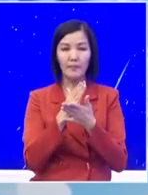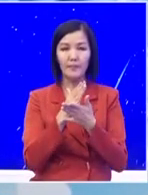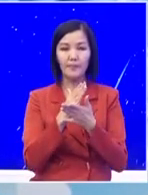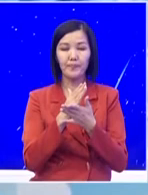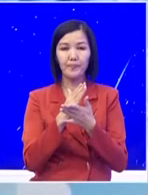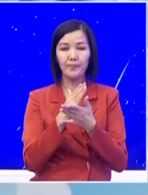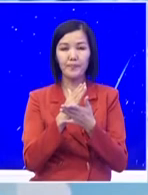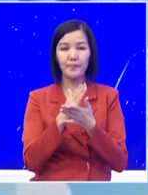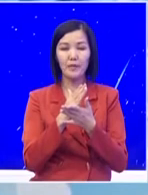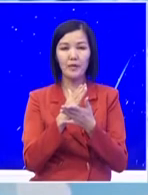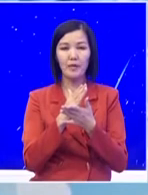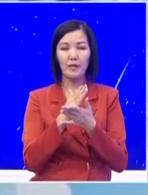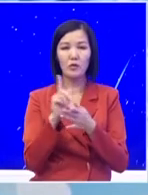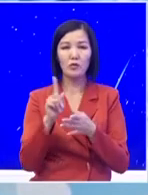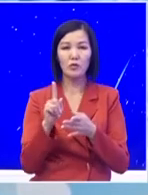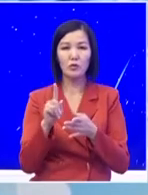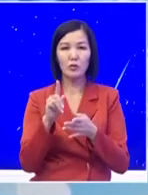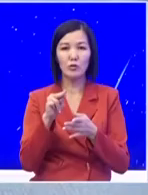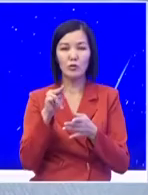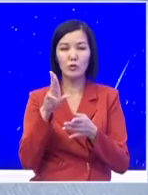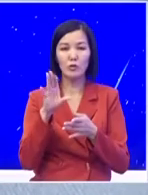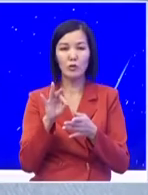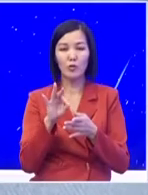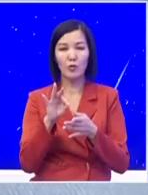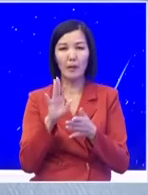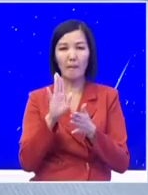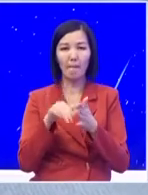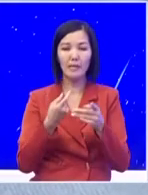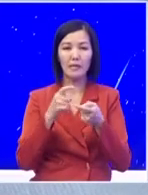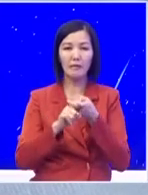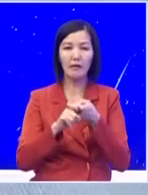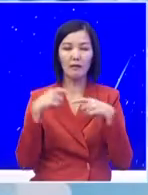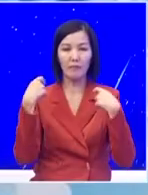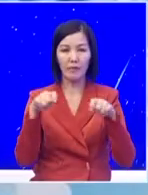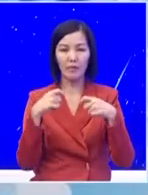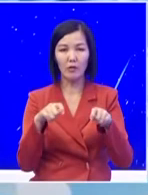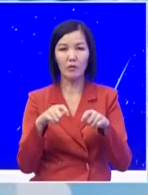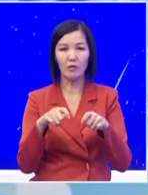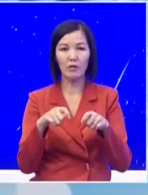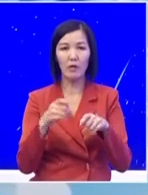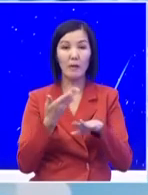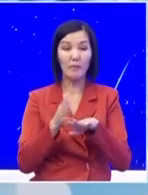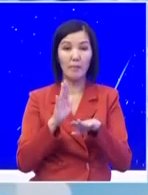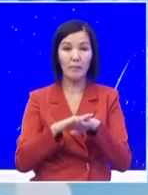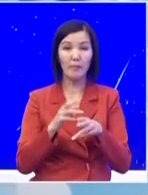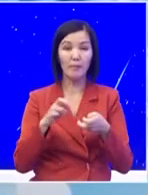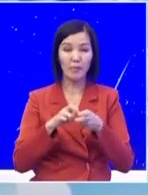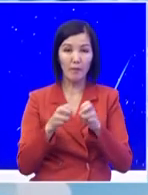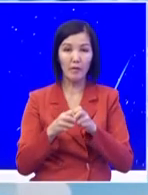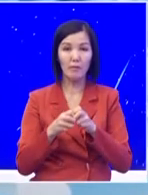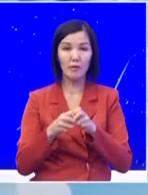То есть как получается, что бесконтактные сбыт наркотических средств. Это создает, конечно, определенные проблемы нам